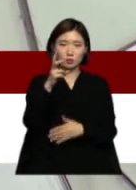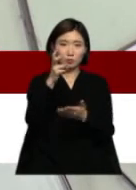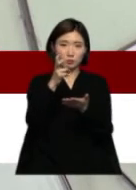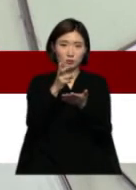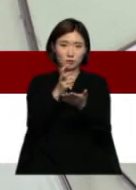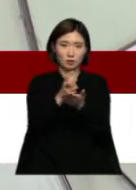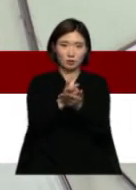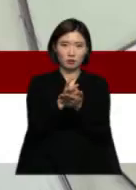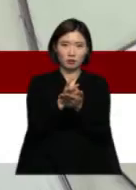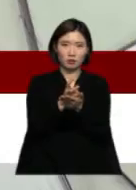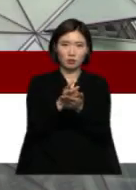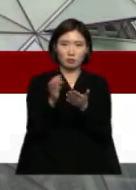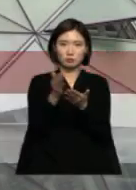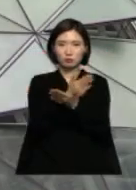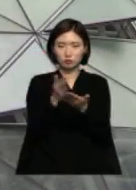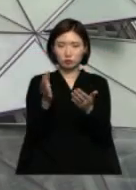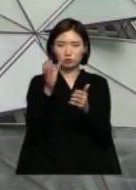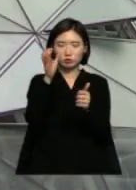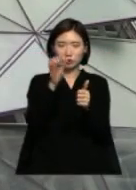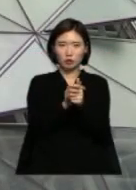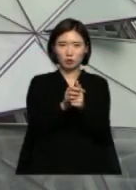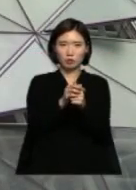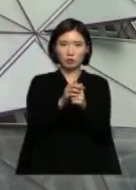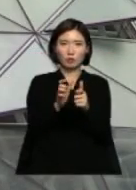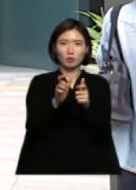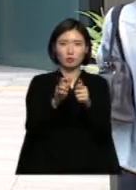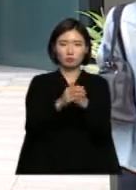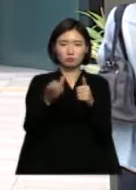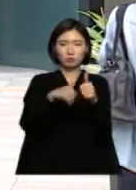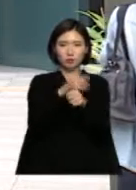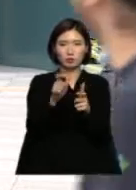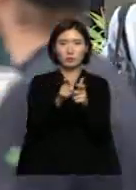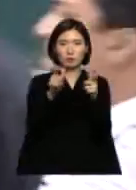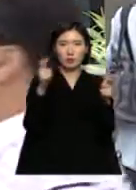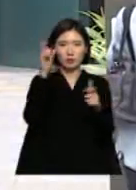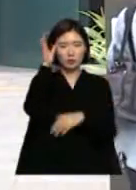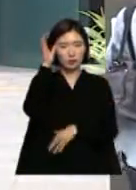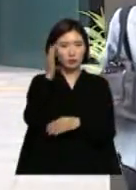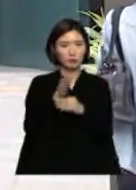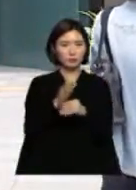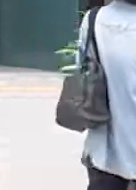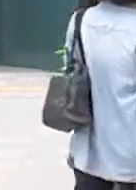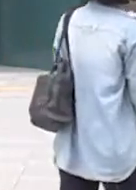서울시는 자치와 분권 확대 분위기가 전국적으로 확산되길 기대하고 있습니다.